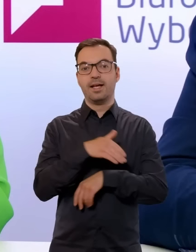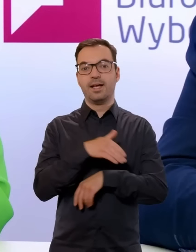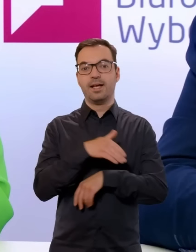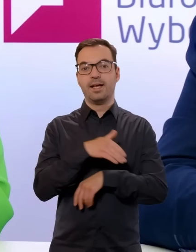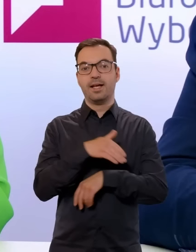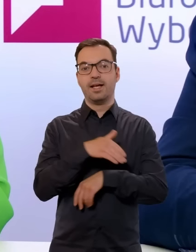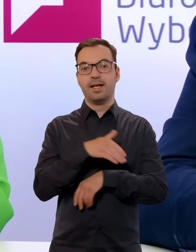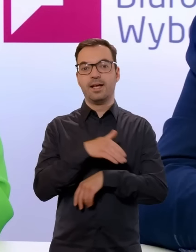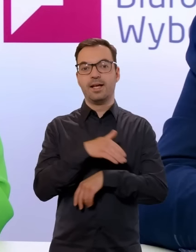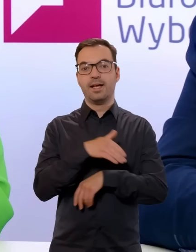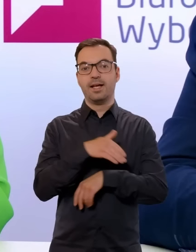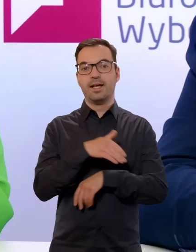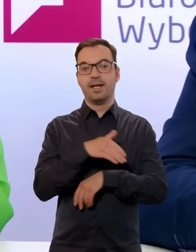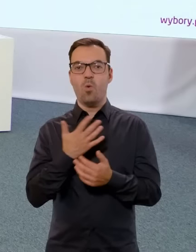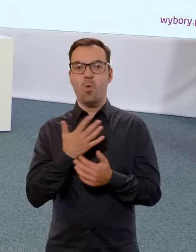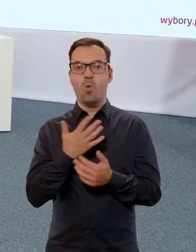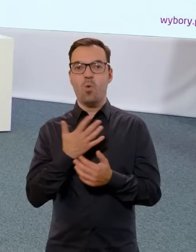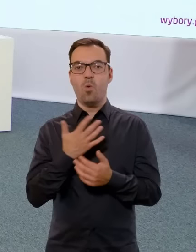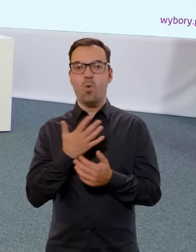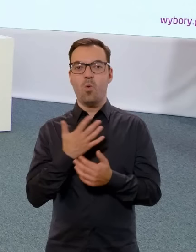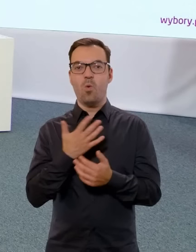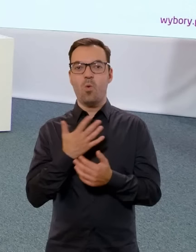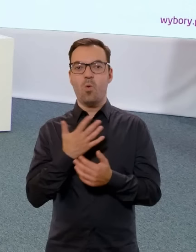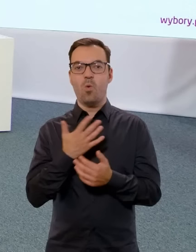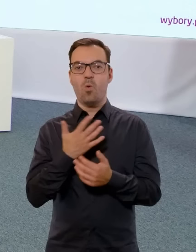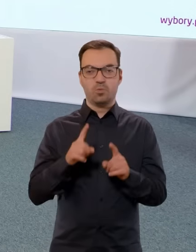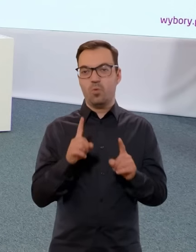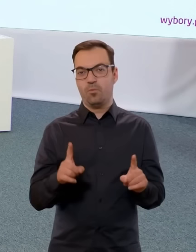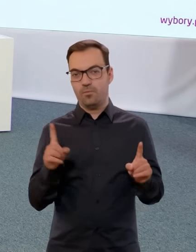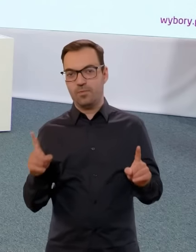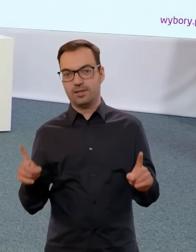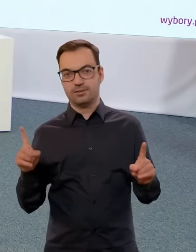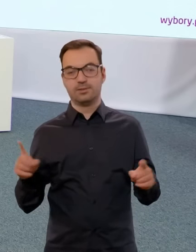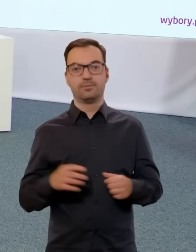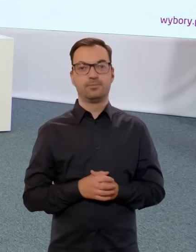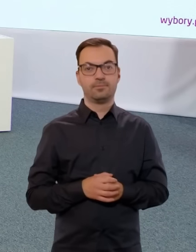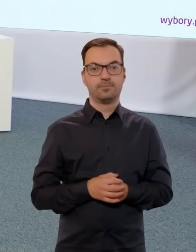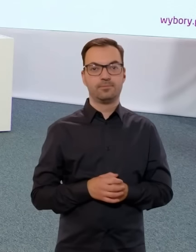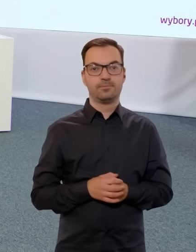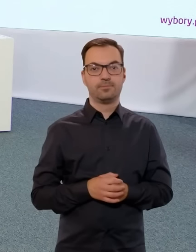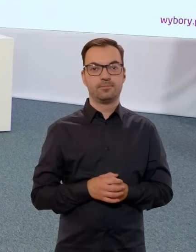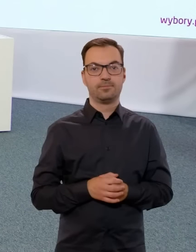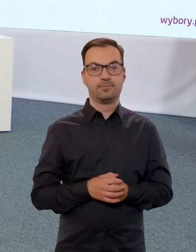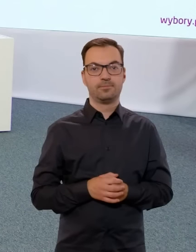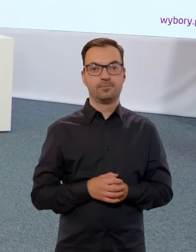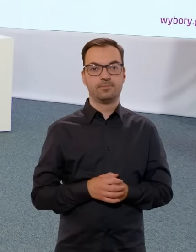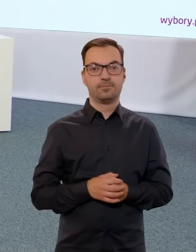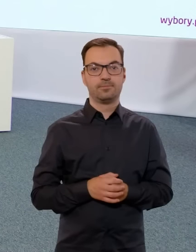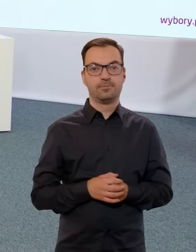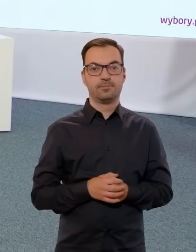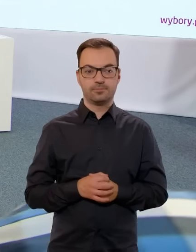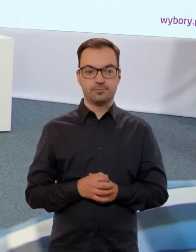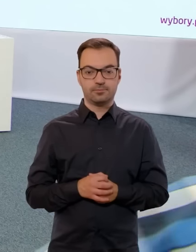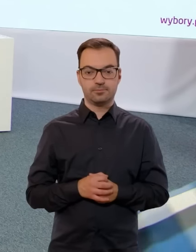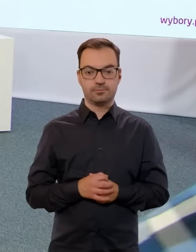gdzieś zostać przekroczona. Trzeba być ostrożnym w tym zakresie i też trzeba pamiętać, że